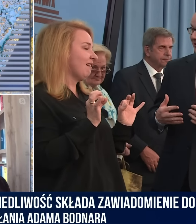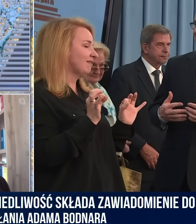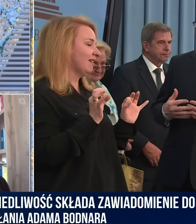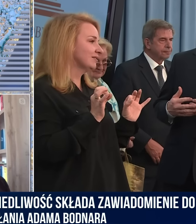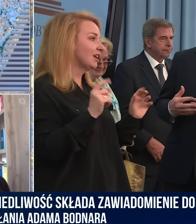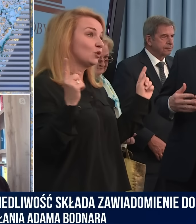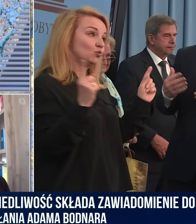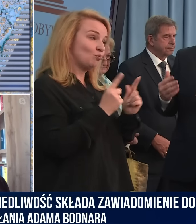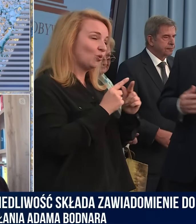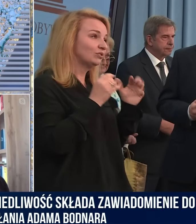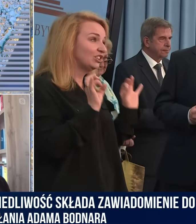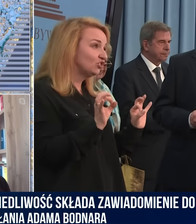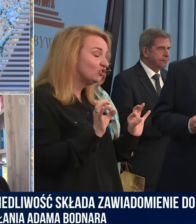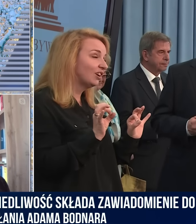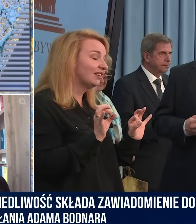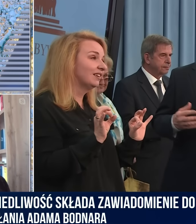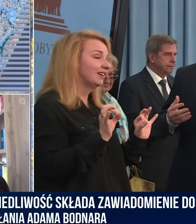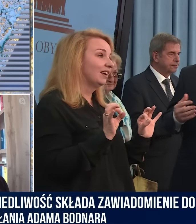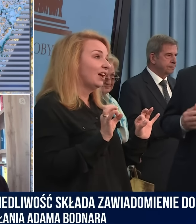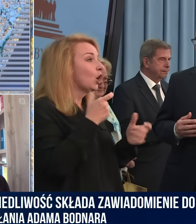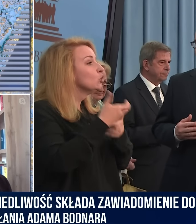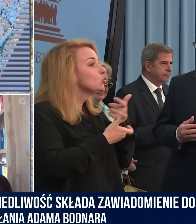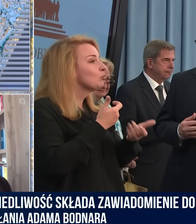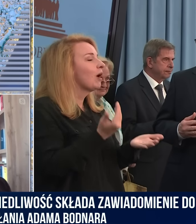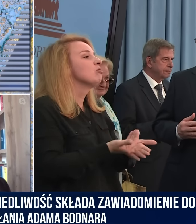mniej zamożnych, to jest w skali